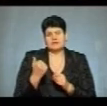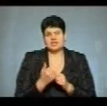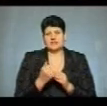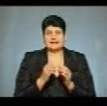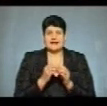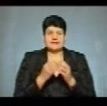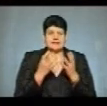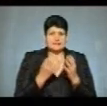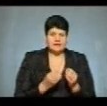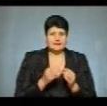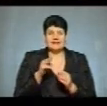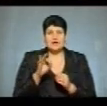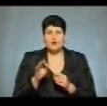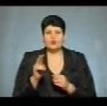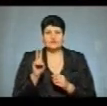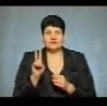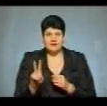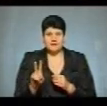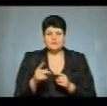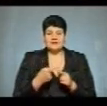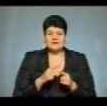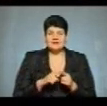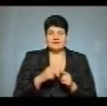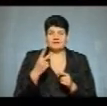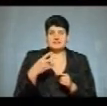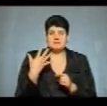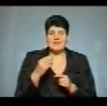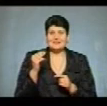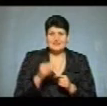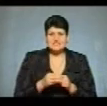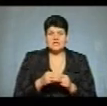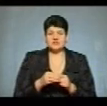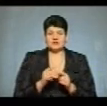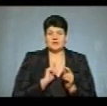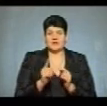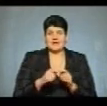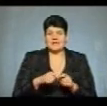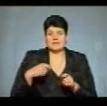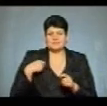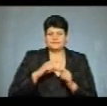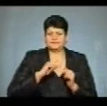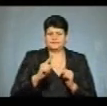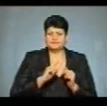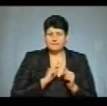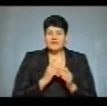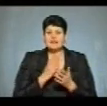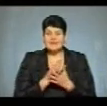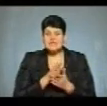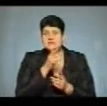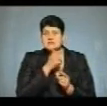І ТО-2 – це приблизно 25 тисяч пробігу. Крім того, є сезонні технічні обслуговування,